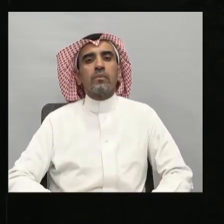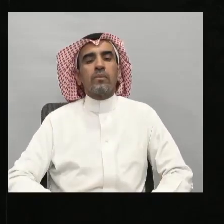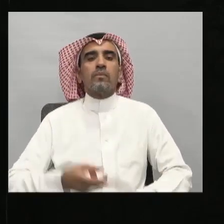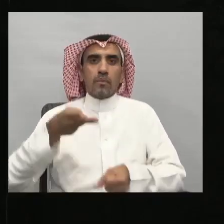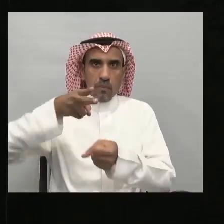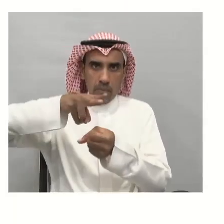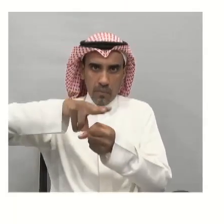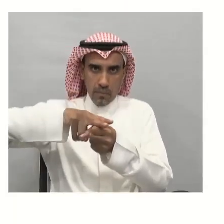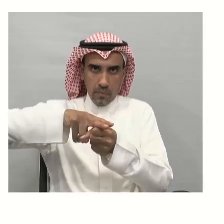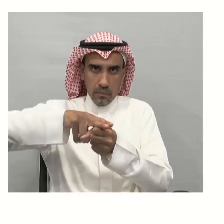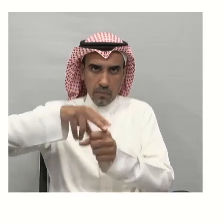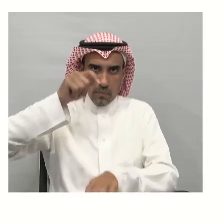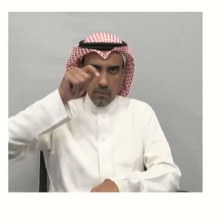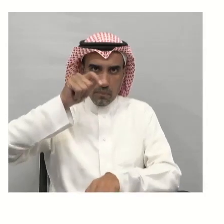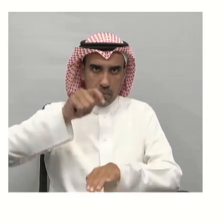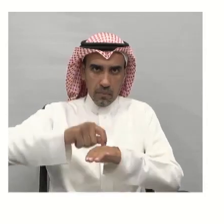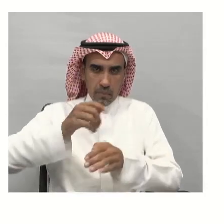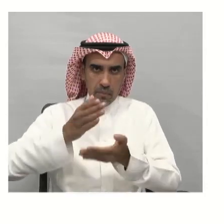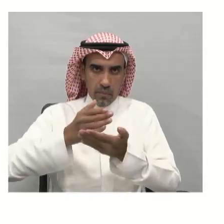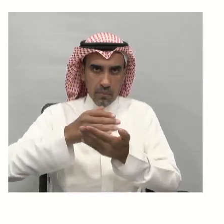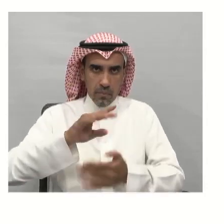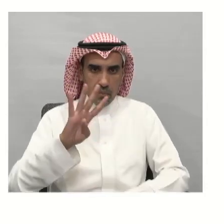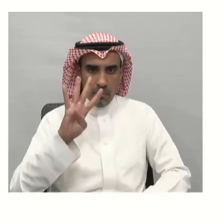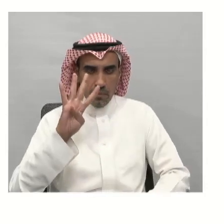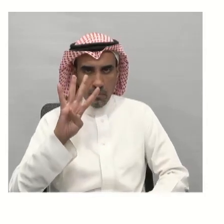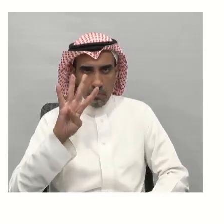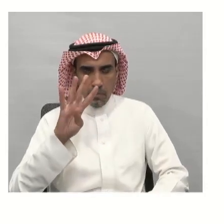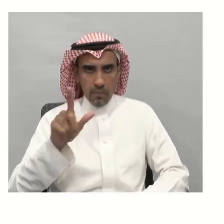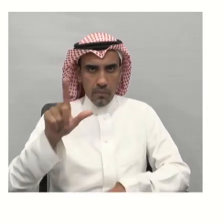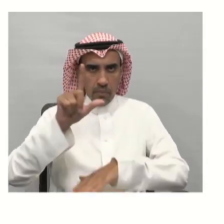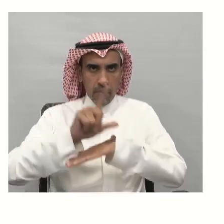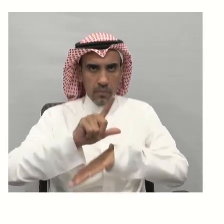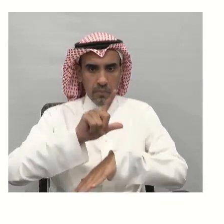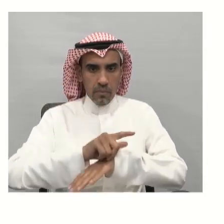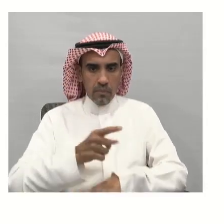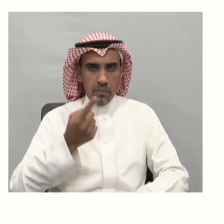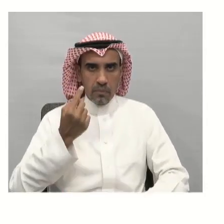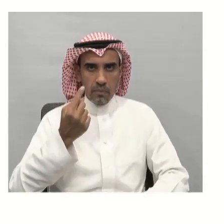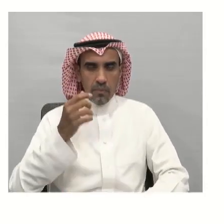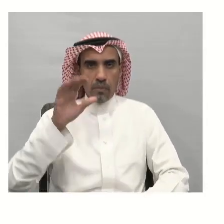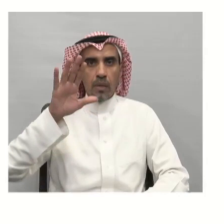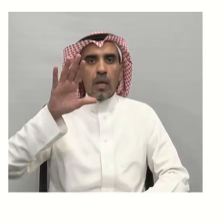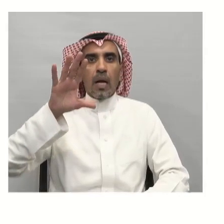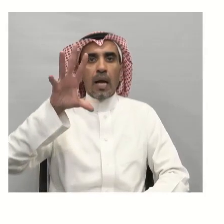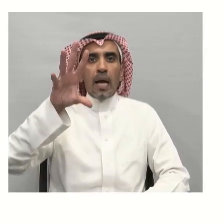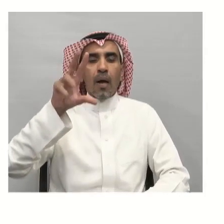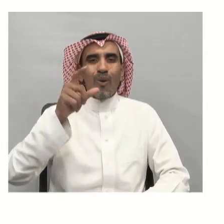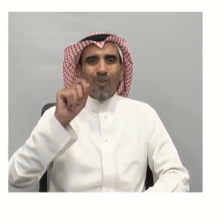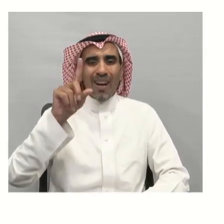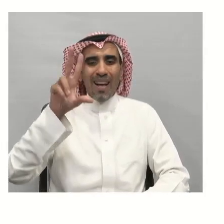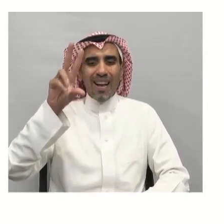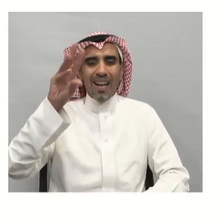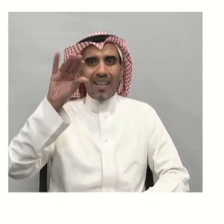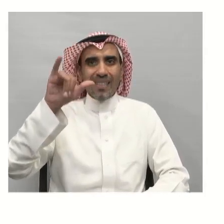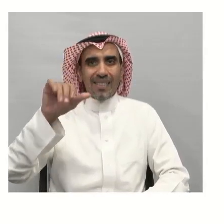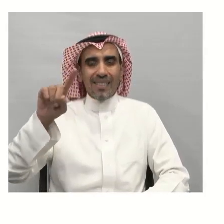أيضا اللاسعات تصنف إلى أربعة طوائف ماذا؟ رئيسية. لدينا طائفة الهيدروزوا مثل